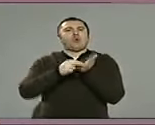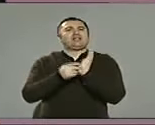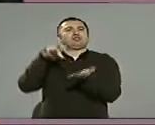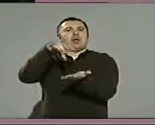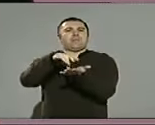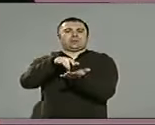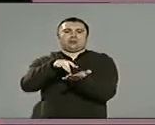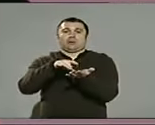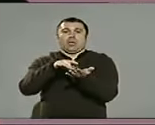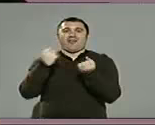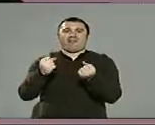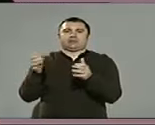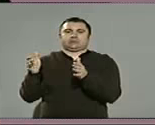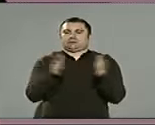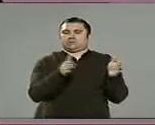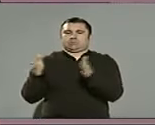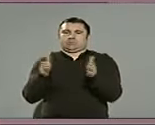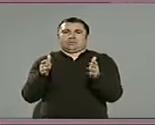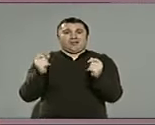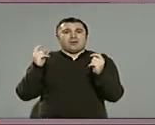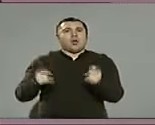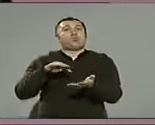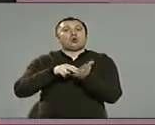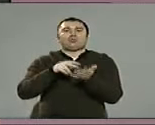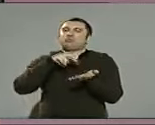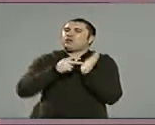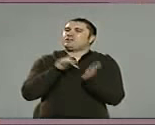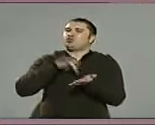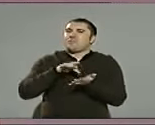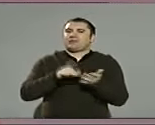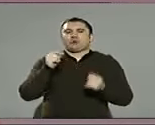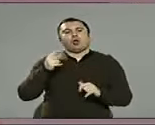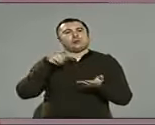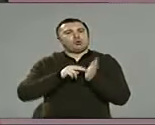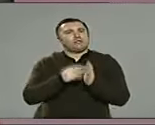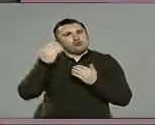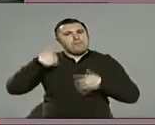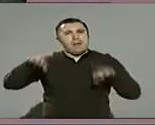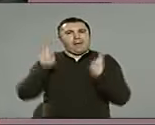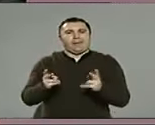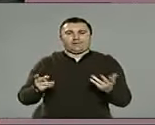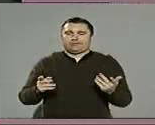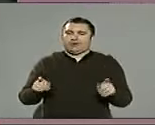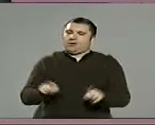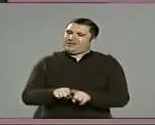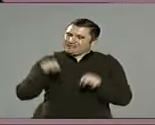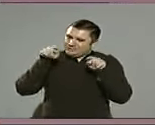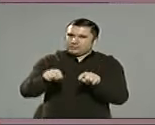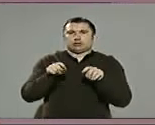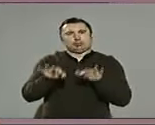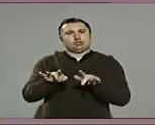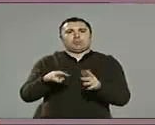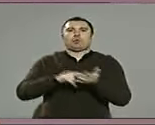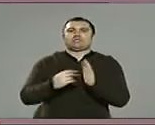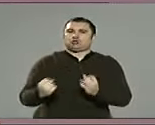kein fester Ort ist, sondern die politische Mitte und damit die politische Mehrheit besitzt die politische Kraft,